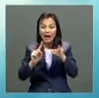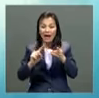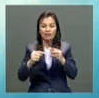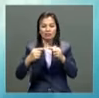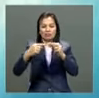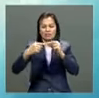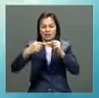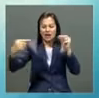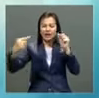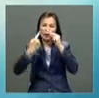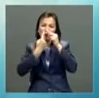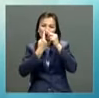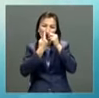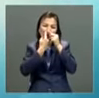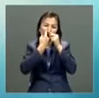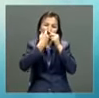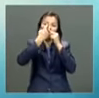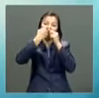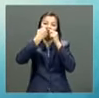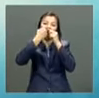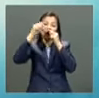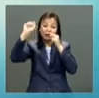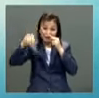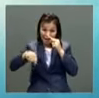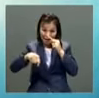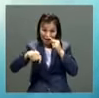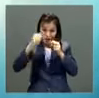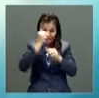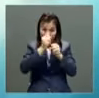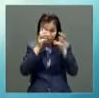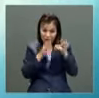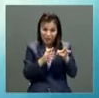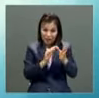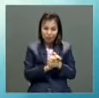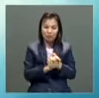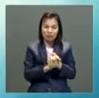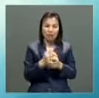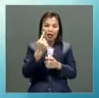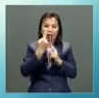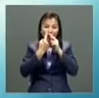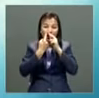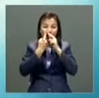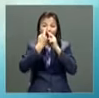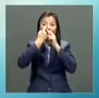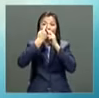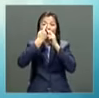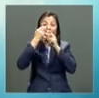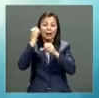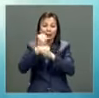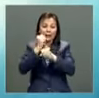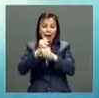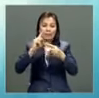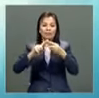จมูกนะครับแต่ว่าเขาบอกว่าวิธีนั้นเนี่ยกับวิธีที่ทำเอ็กซเร